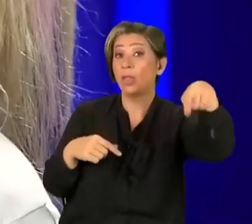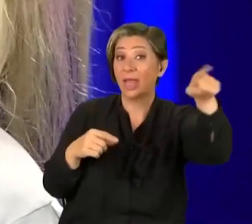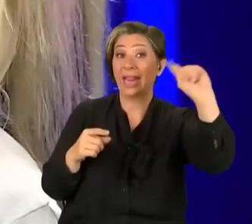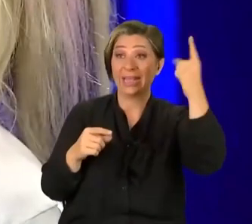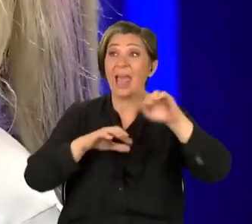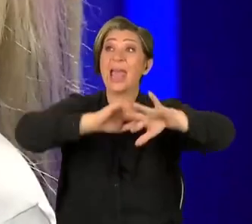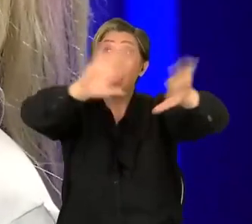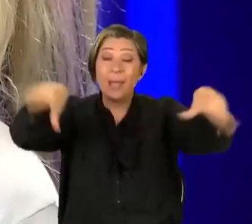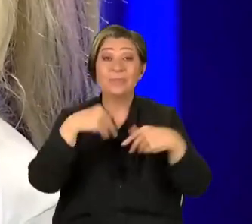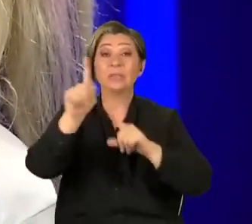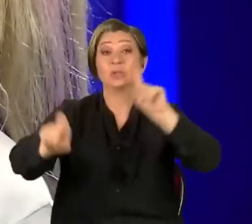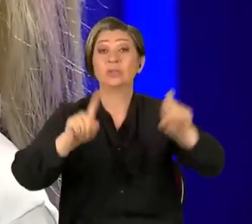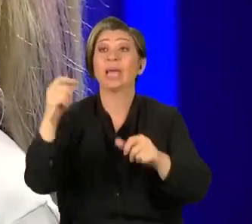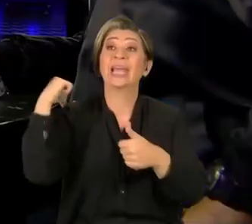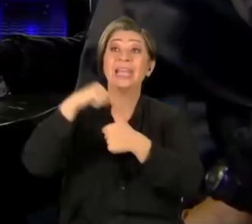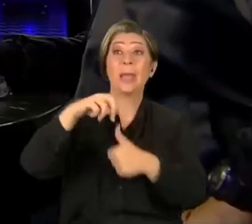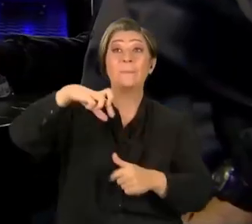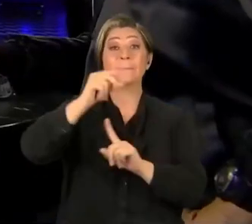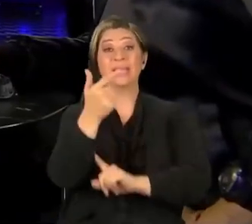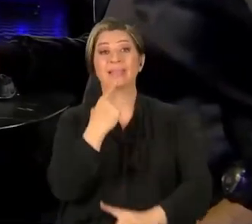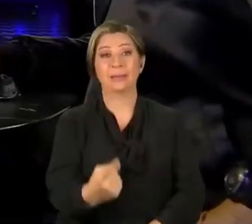lider. Hepsine sorsam yine pi der.